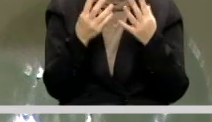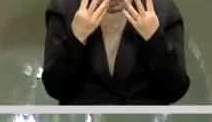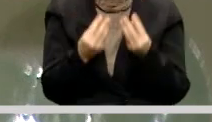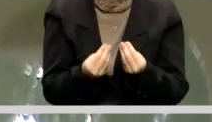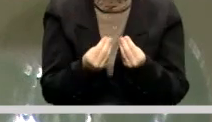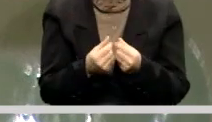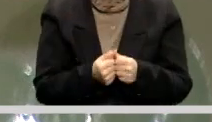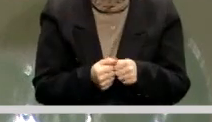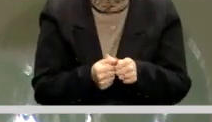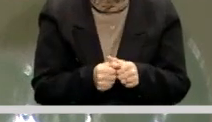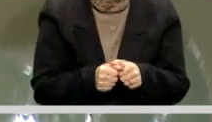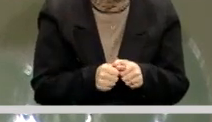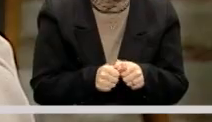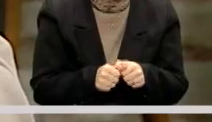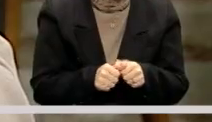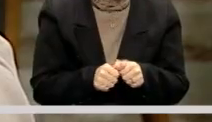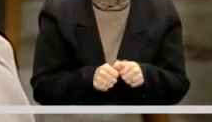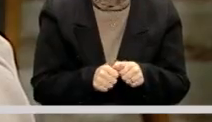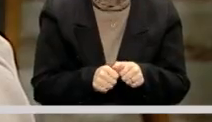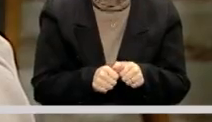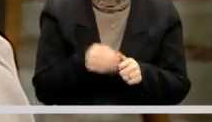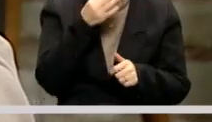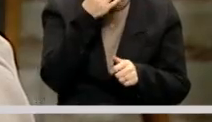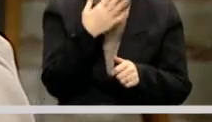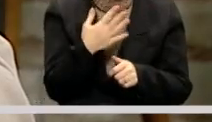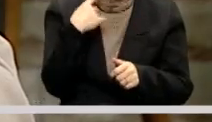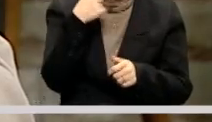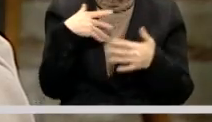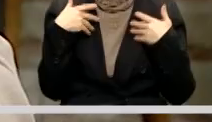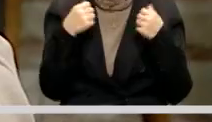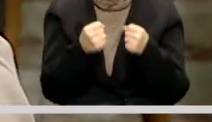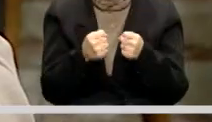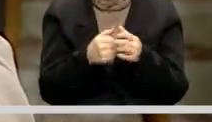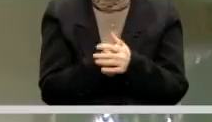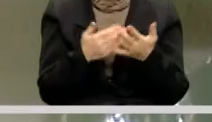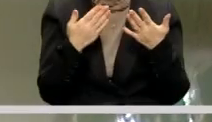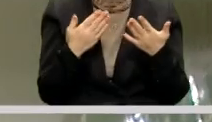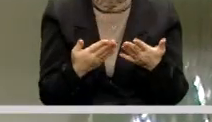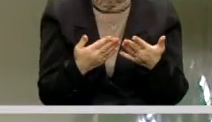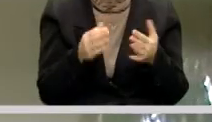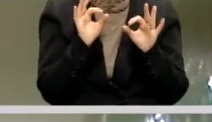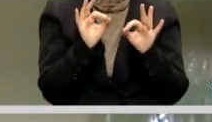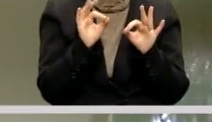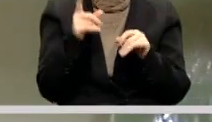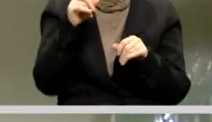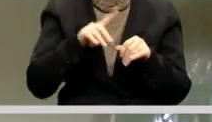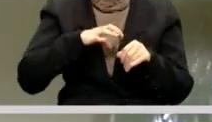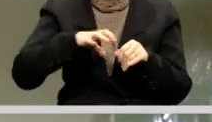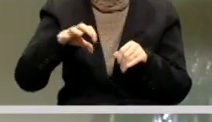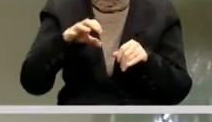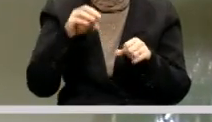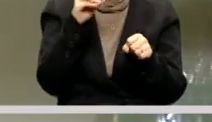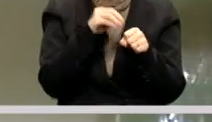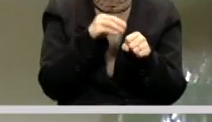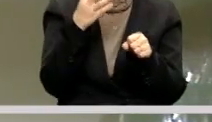kez daha bu yayının sonunda da uyku dediğimiz şey. Teşekkürler. Ağzınıza sağlık. Evet efendim böylelikle ilk bölümümüzün sonuna